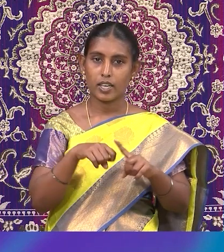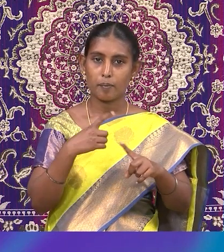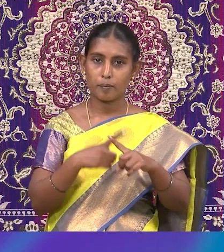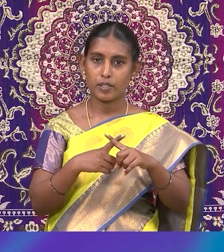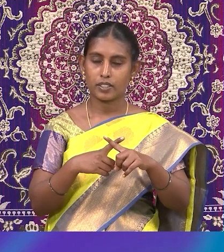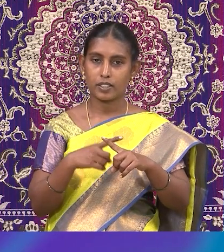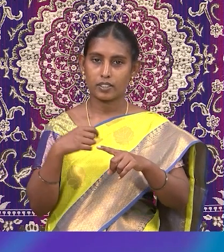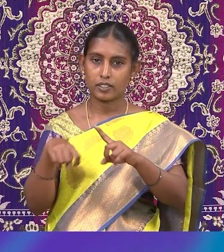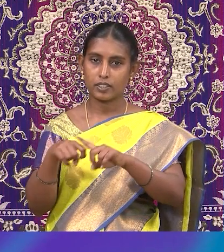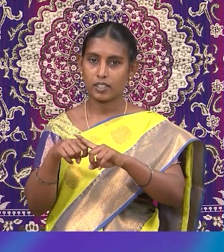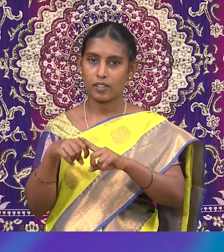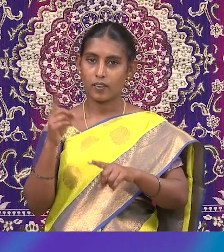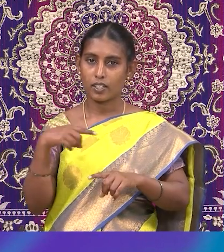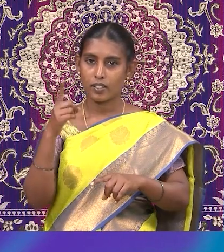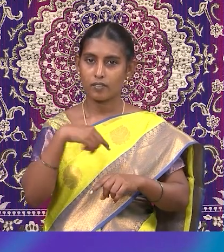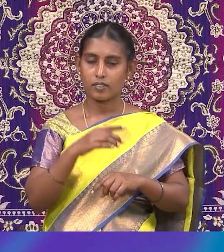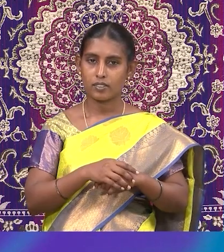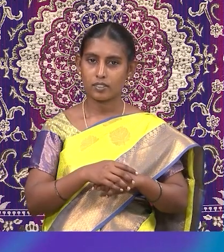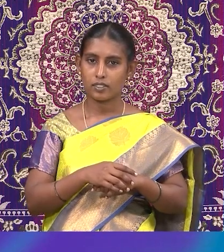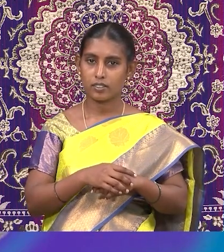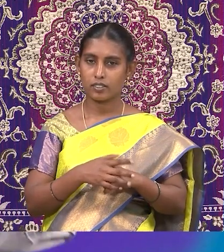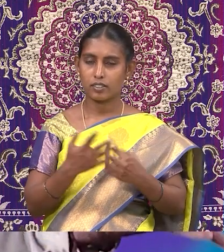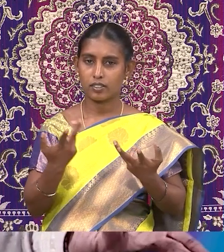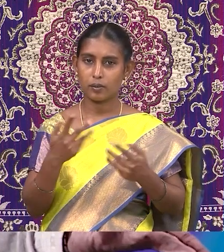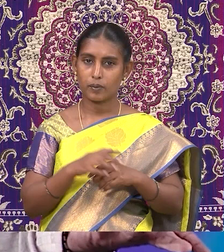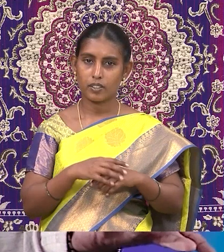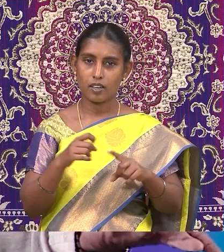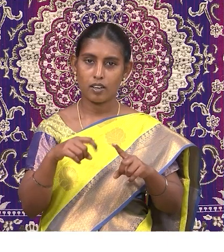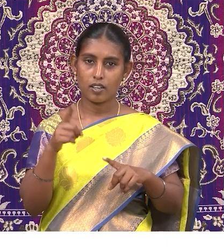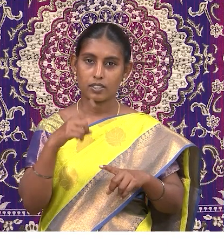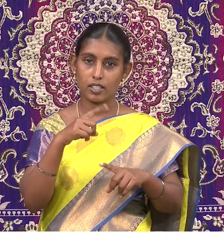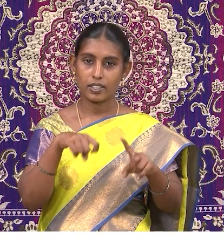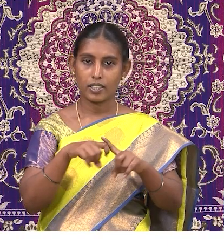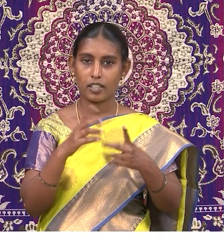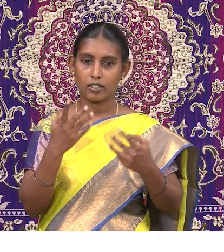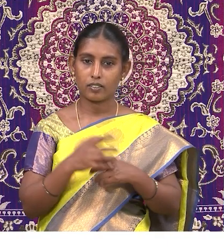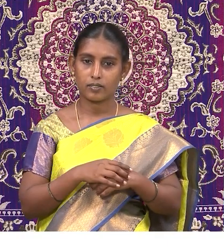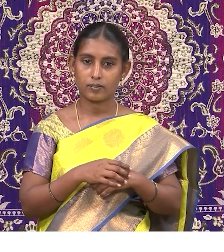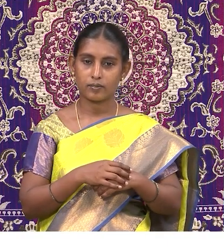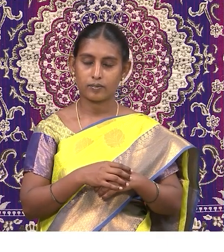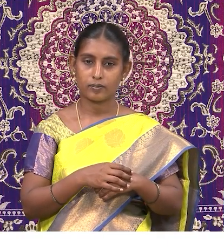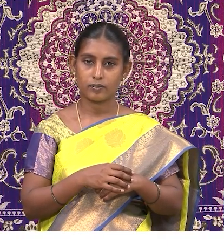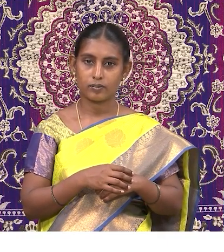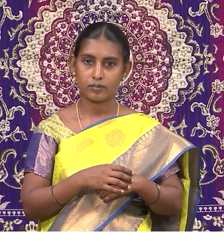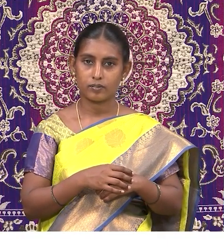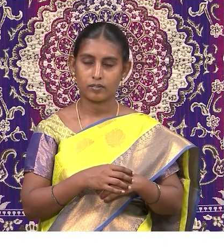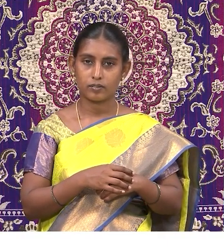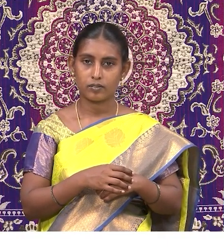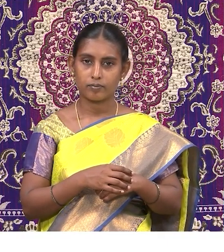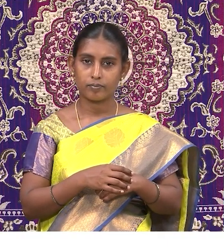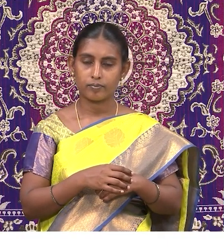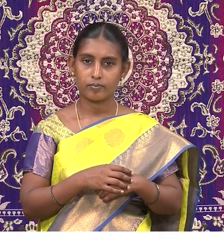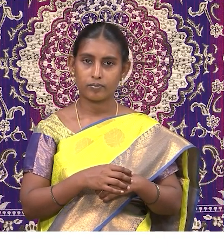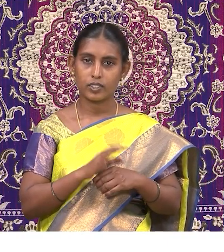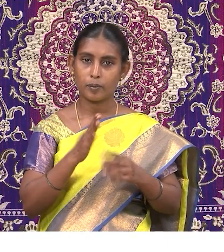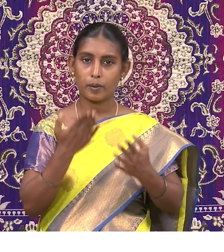கே. அப்போ கேவை கேவை கேன்சல் ஆகிடும். அப்போ கிடைக்கிறது கே. அப்படி நம்ம புரிந்து கொள்ளலாம்.